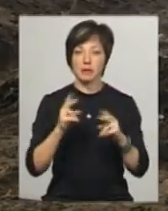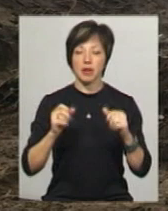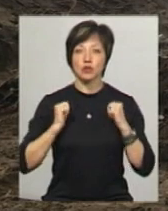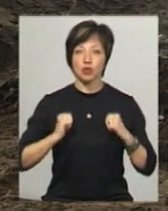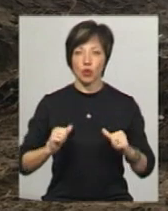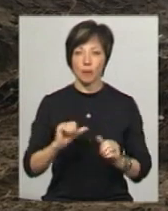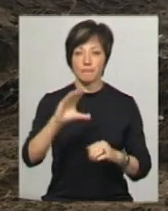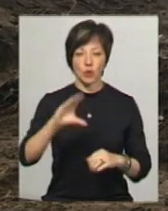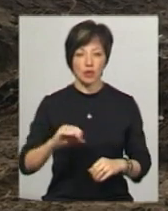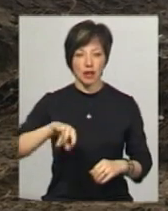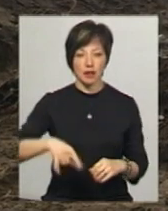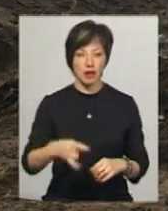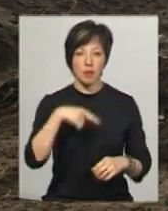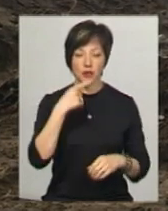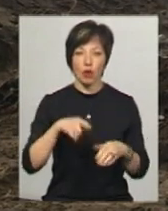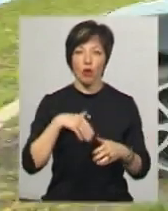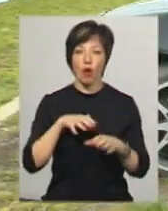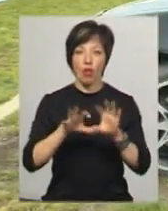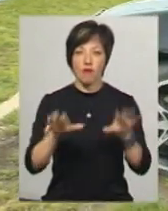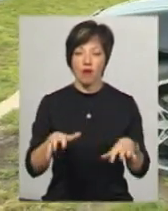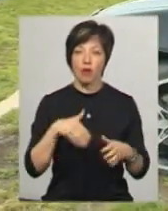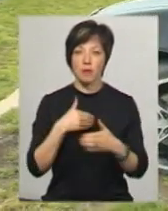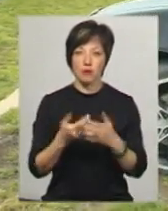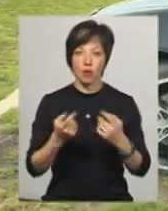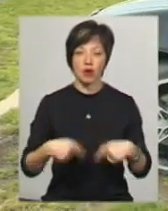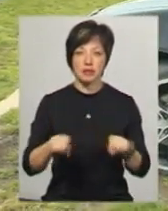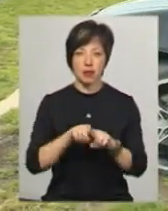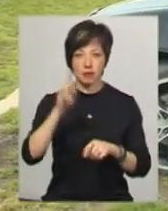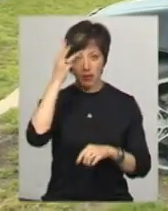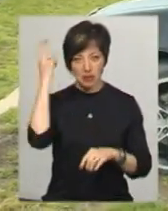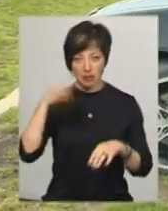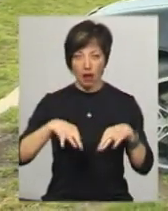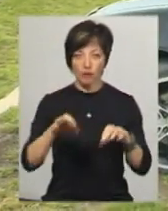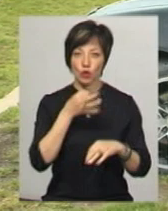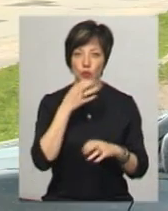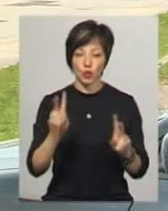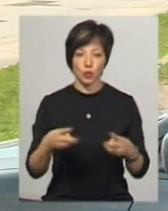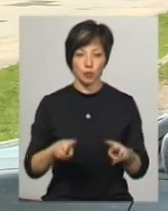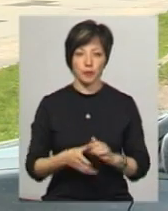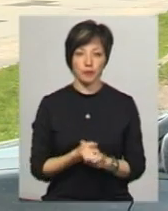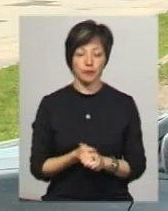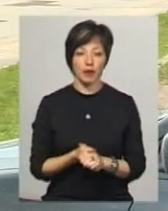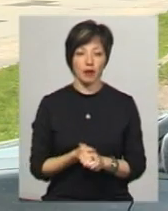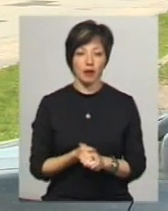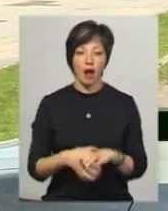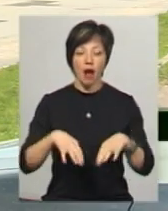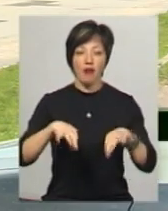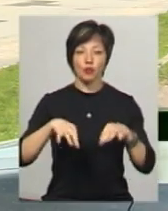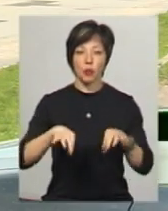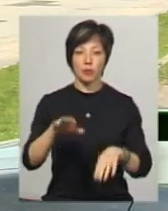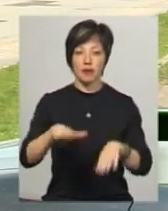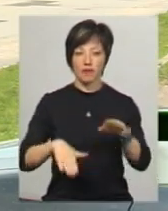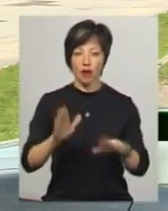від просідання та ям, каже голова громадської організації «Хмельницький автолюбительський клуб» Володимир Огойко. Автомобільні ваги, які